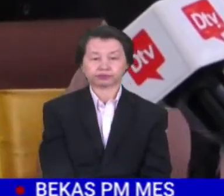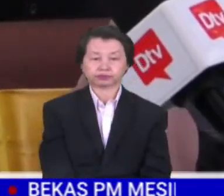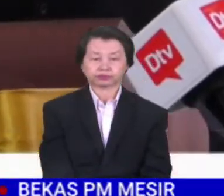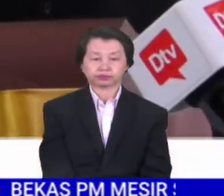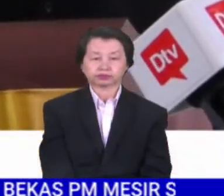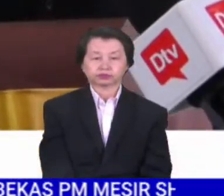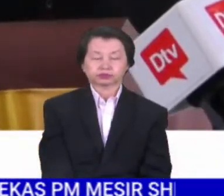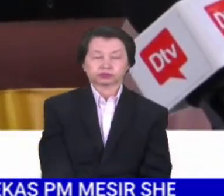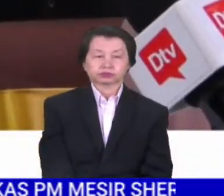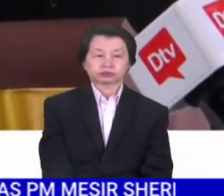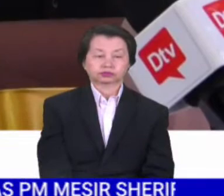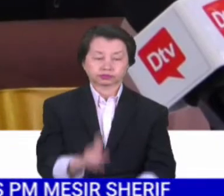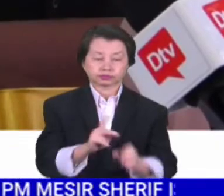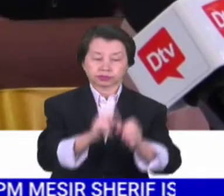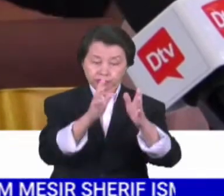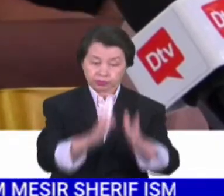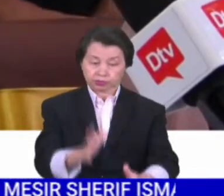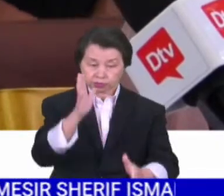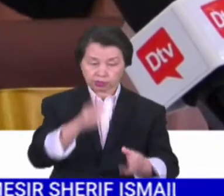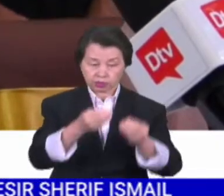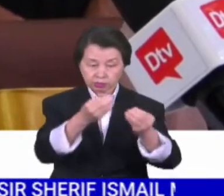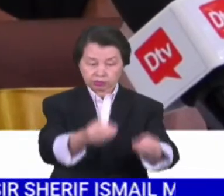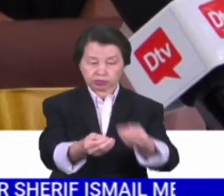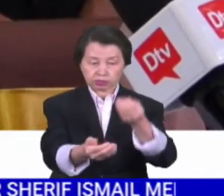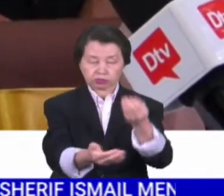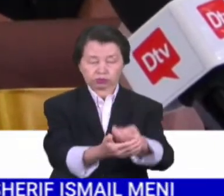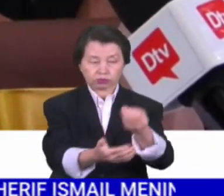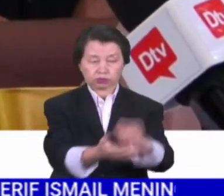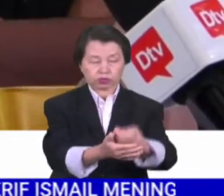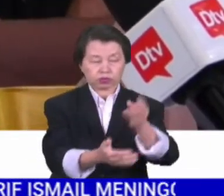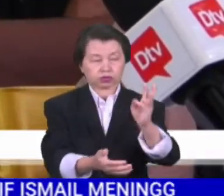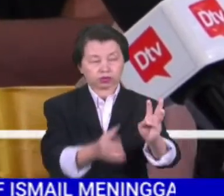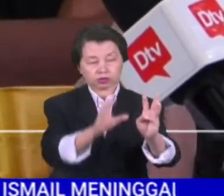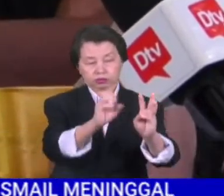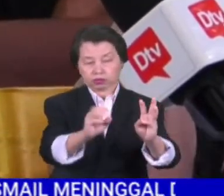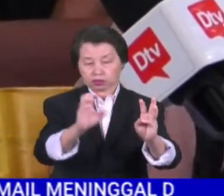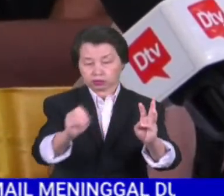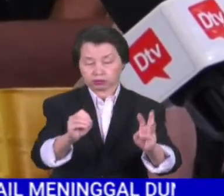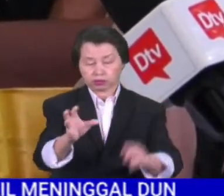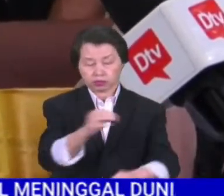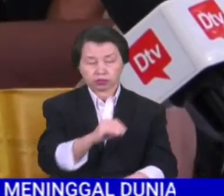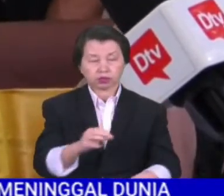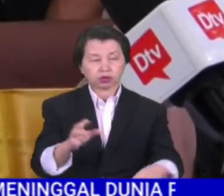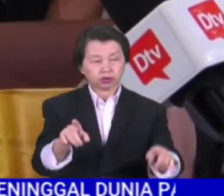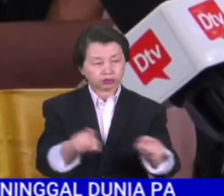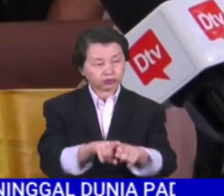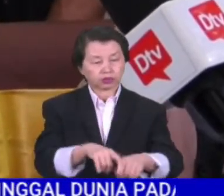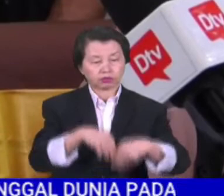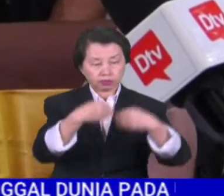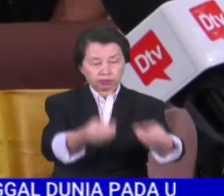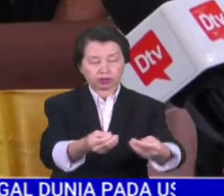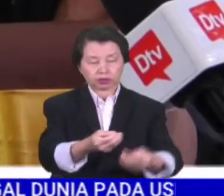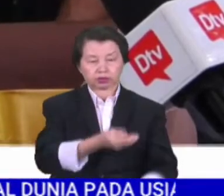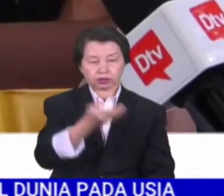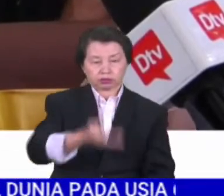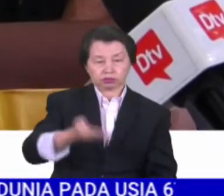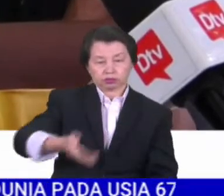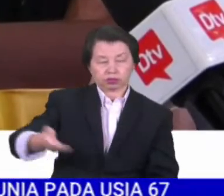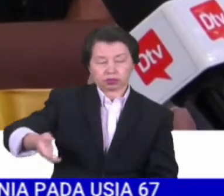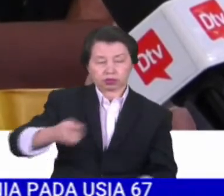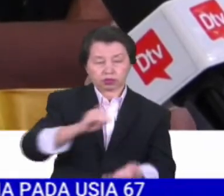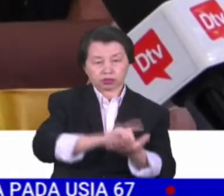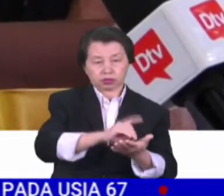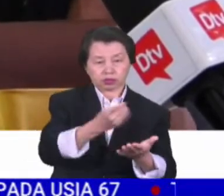Peserta akan dapat wang tunai RM600 dan mendapat juga barangan